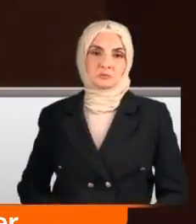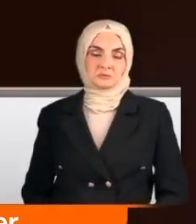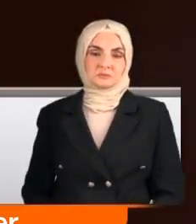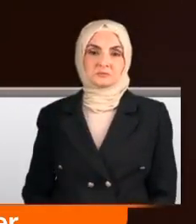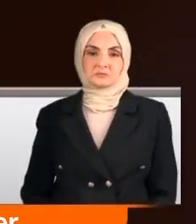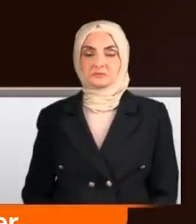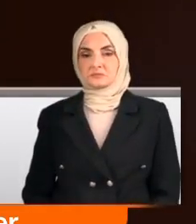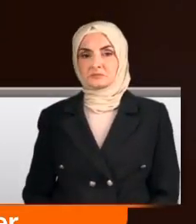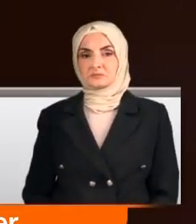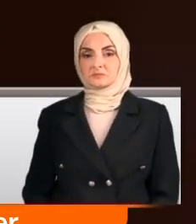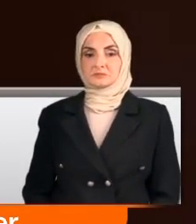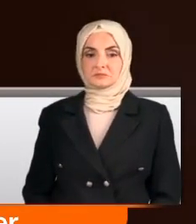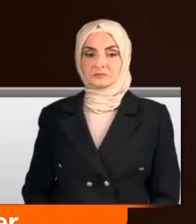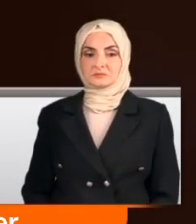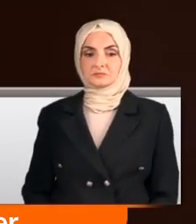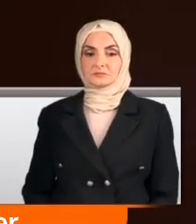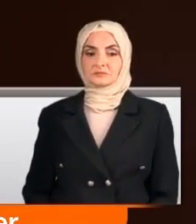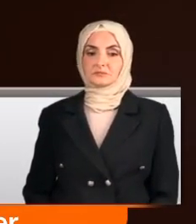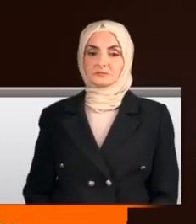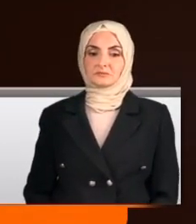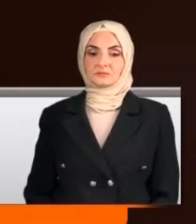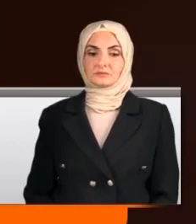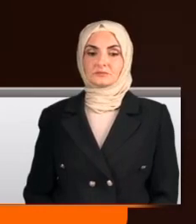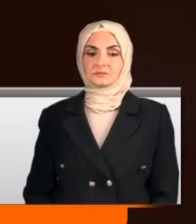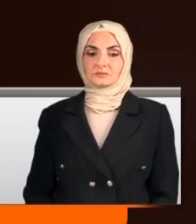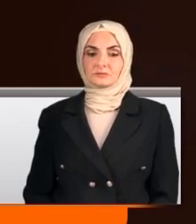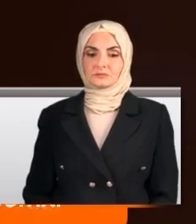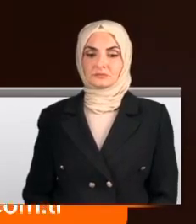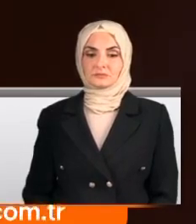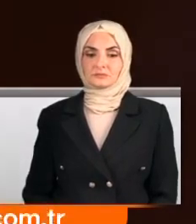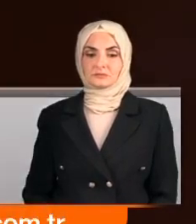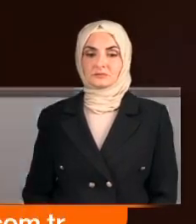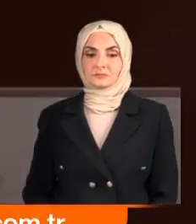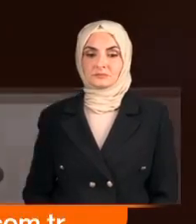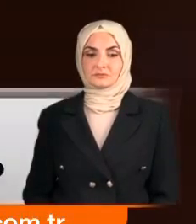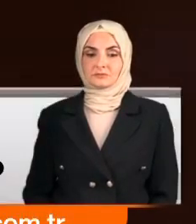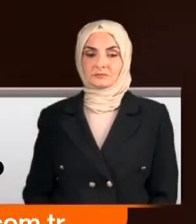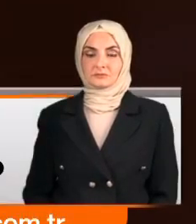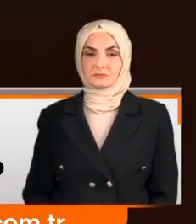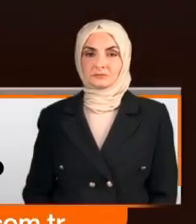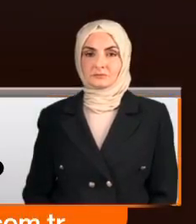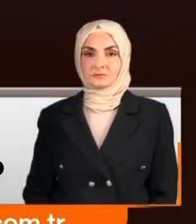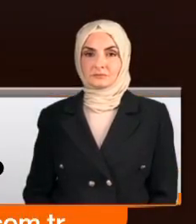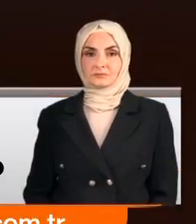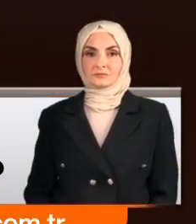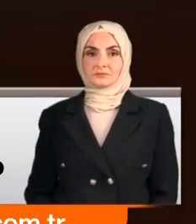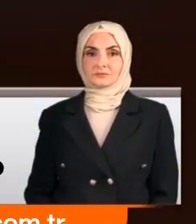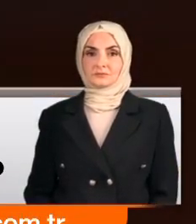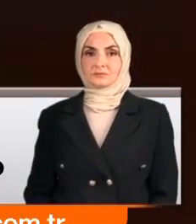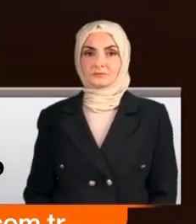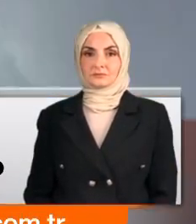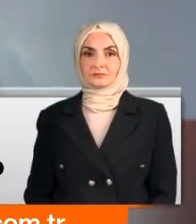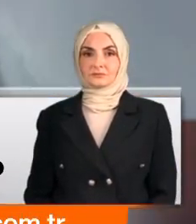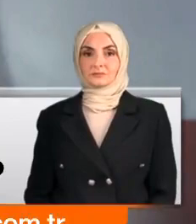Kaydal. Eşimsin. Ayrıldım bana. Ben seni bir saat burada yaşatmam. Ne olursa olsun yaşatmam. Buradasın. Ne yediklerle